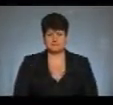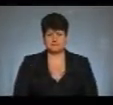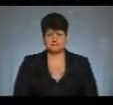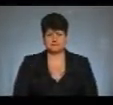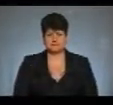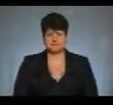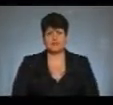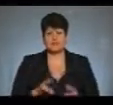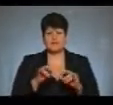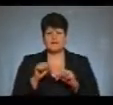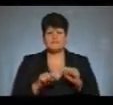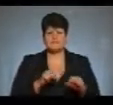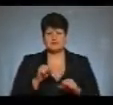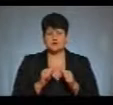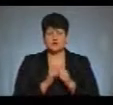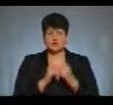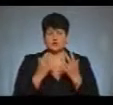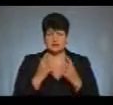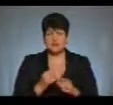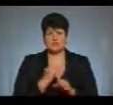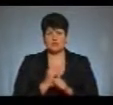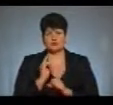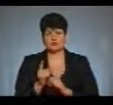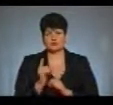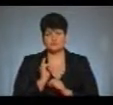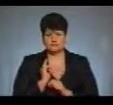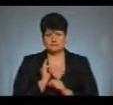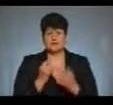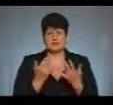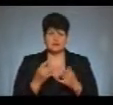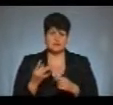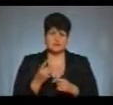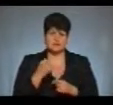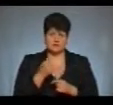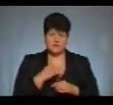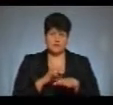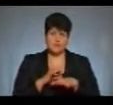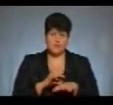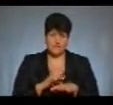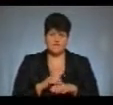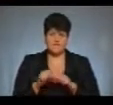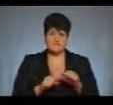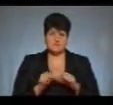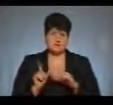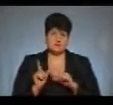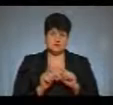На велосипеді щодня, на роботу і з роботи. Ми декілька разів на рік проводимо такі